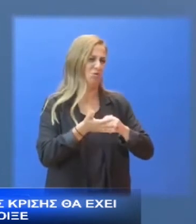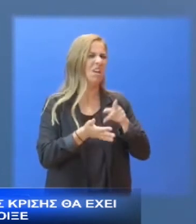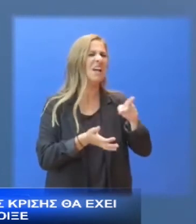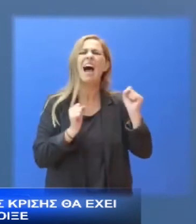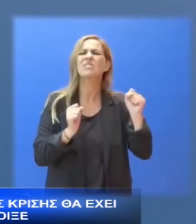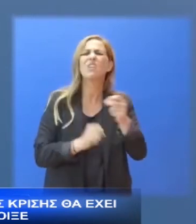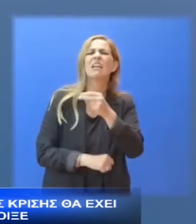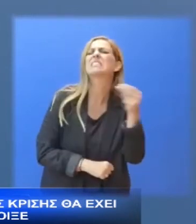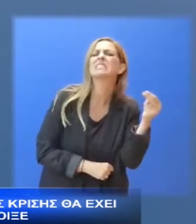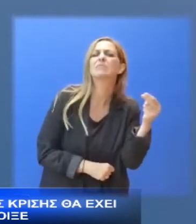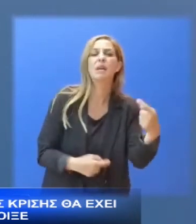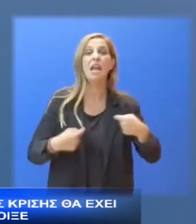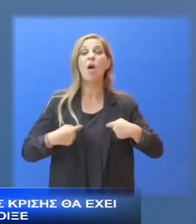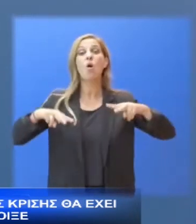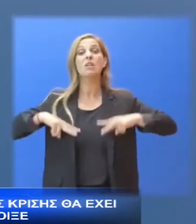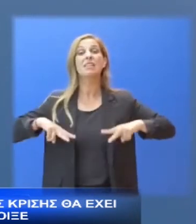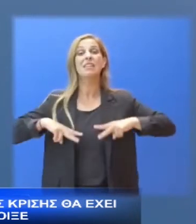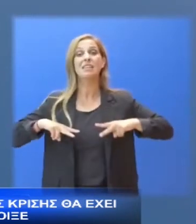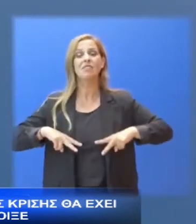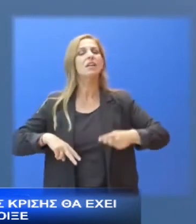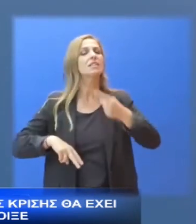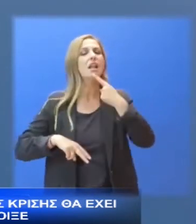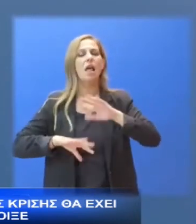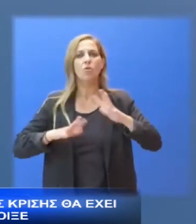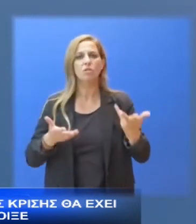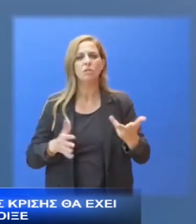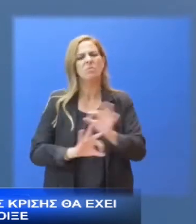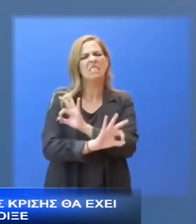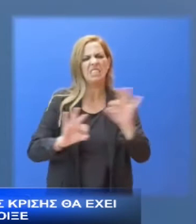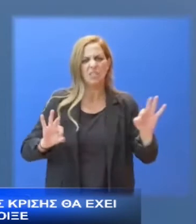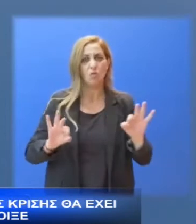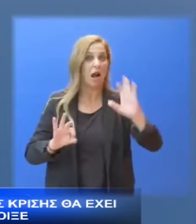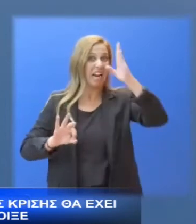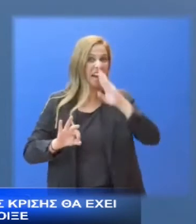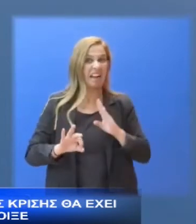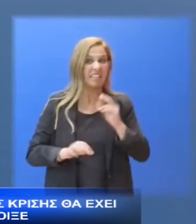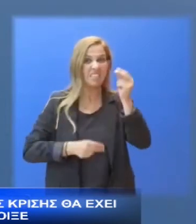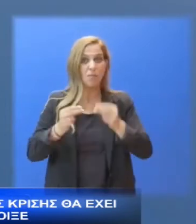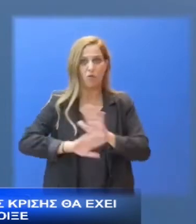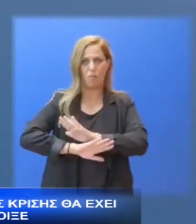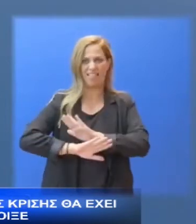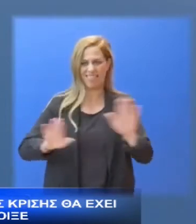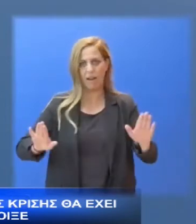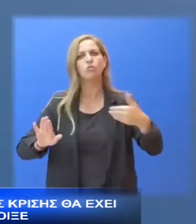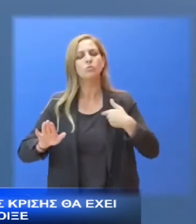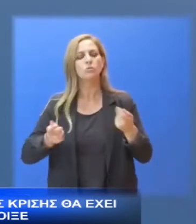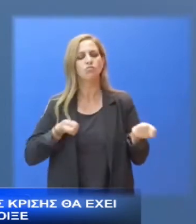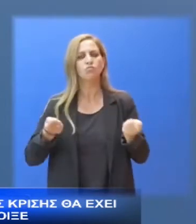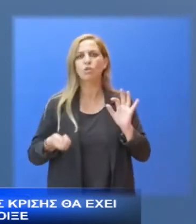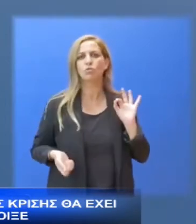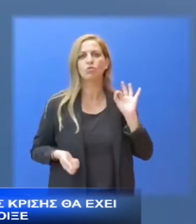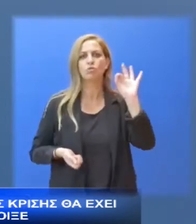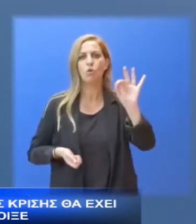Η κυβέρνησή μας εγγυάται ότι στο τέλος αυτής της κρίσης θα έχει μεριμνήσει ώστε να έχει